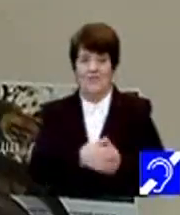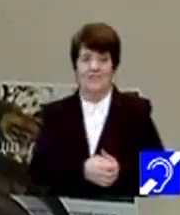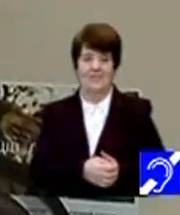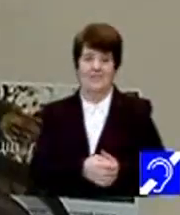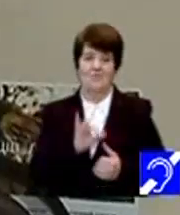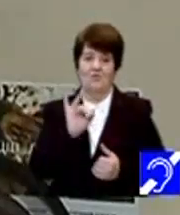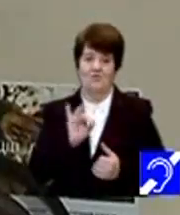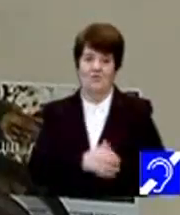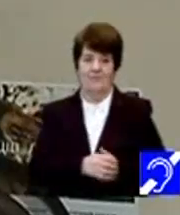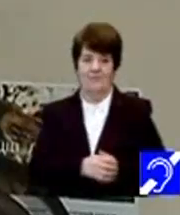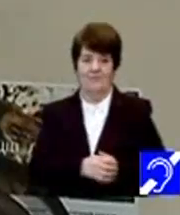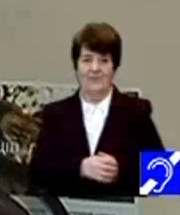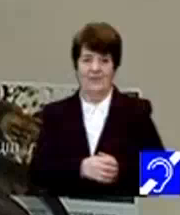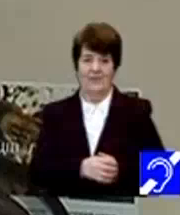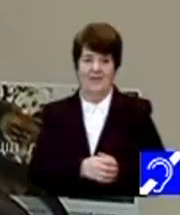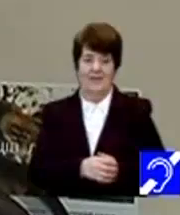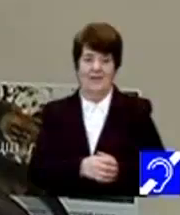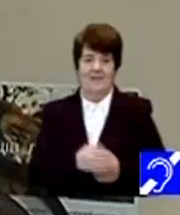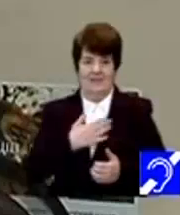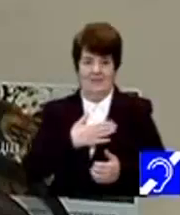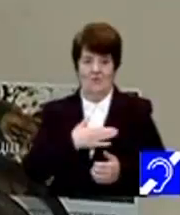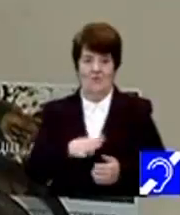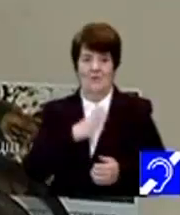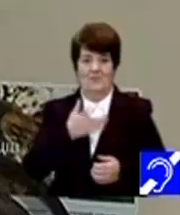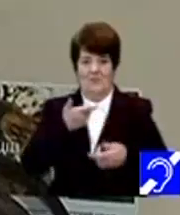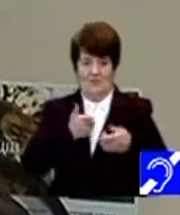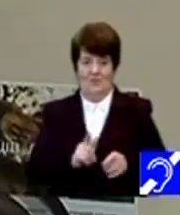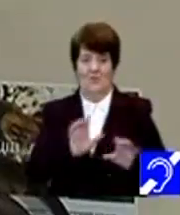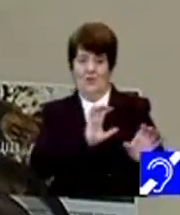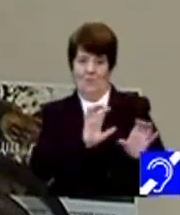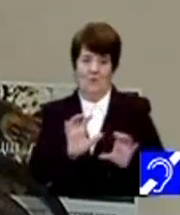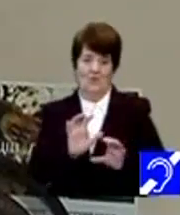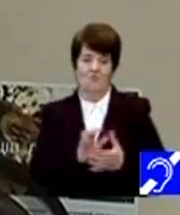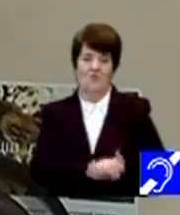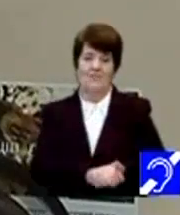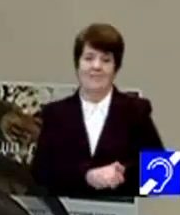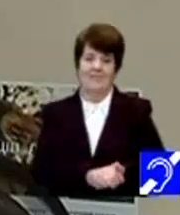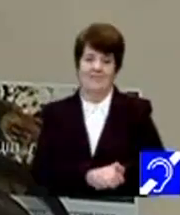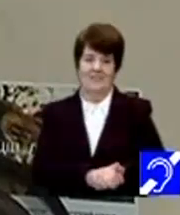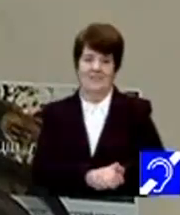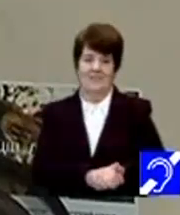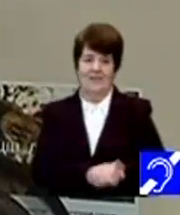mai frumoasă și mai sunt hainuțe care, desigur, îl protejează de